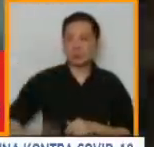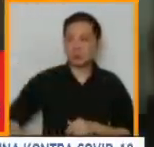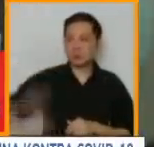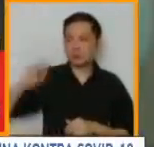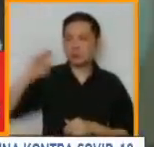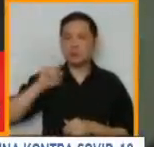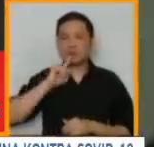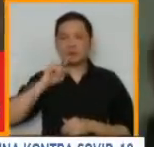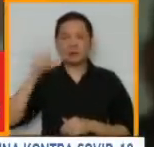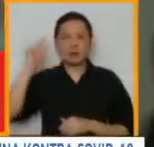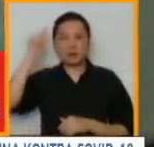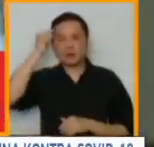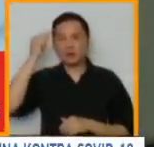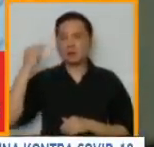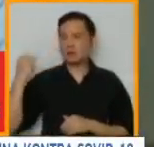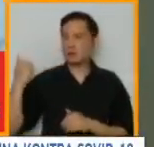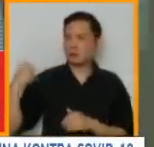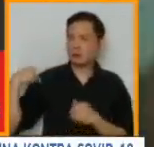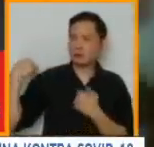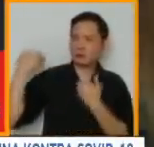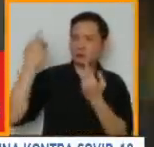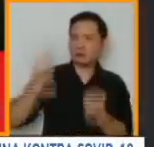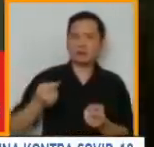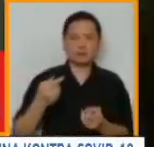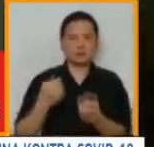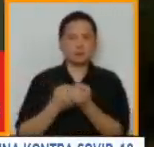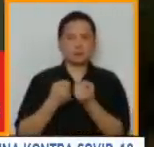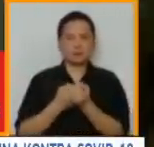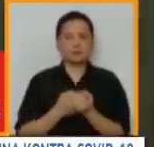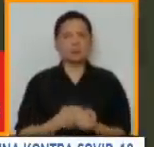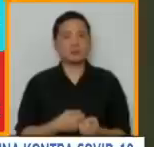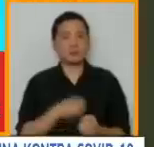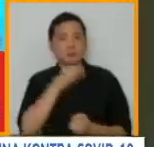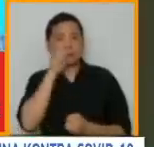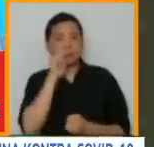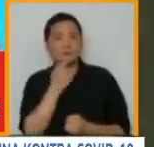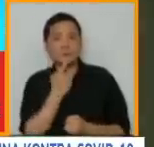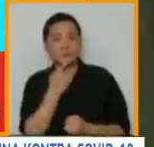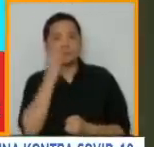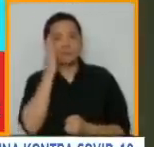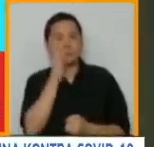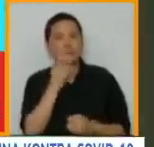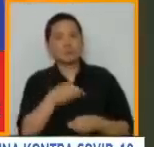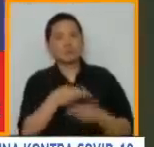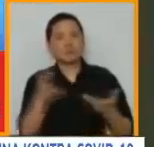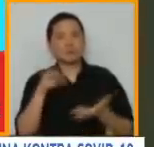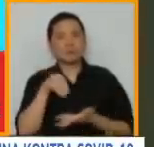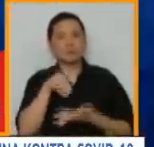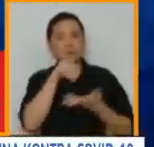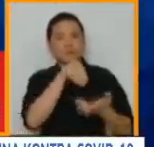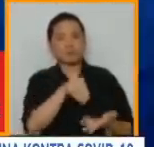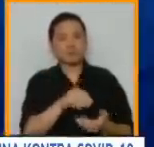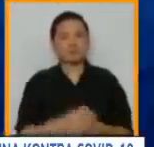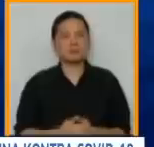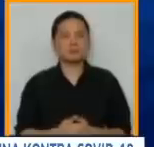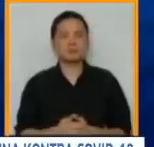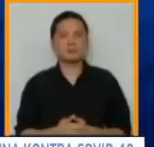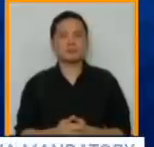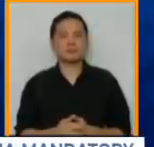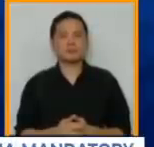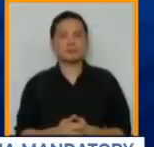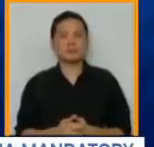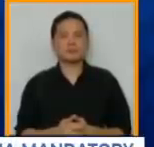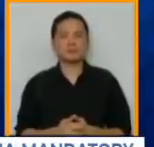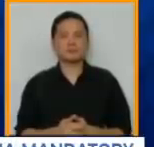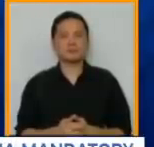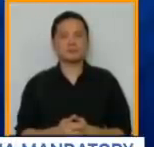Pacquiao, titigil lang siya sa pamimigay ng relief goods at cash aid kapag ipinagbabawal na ito ng Omnibus Election Code. Si Senador